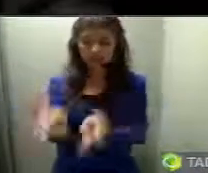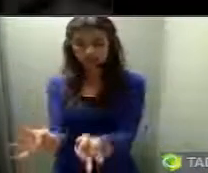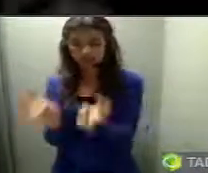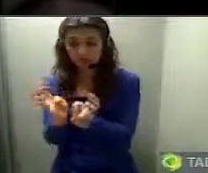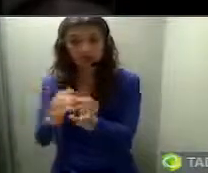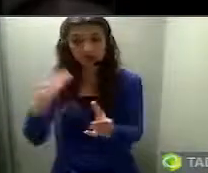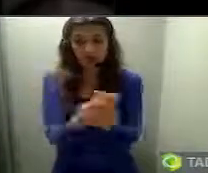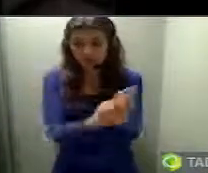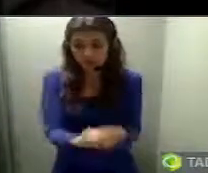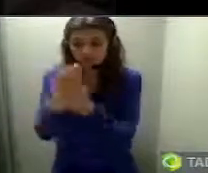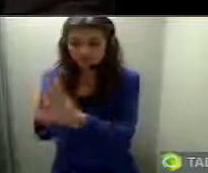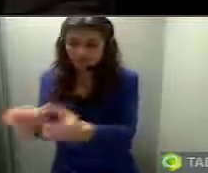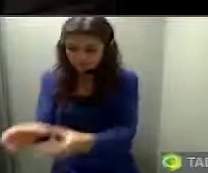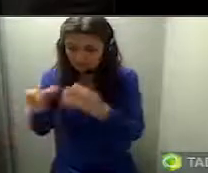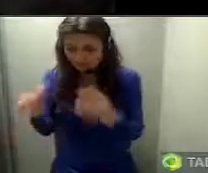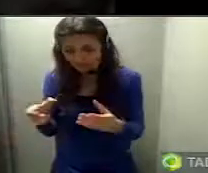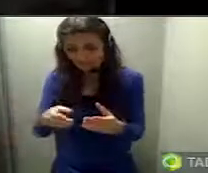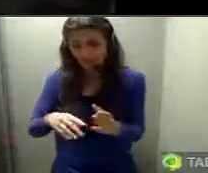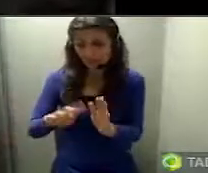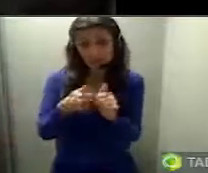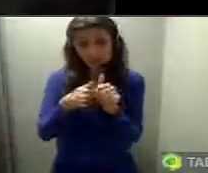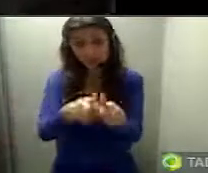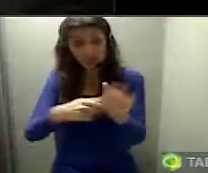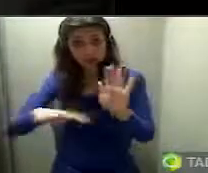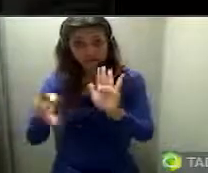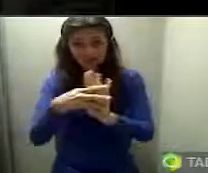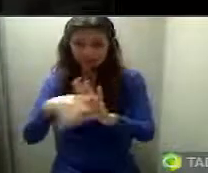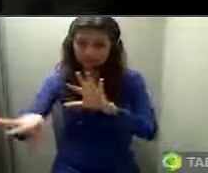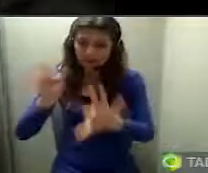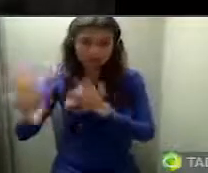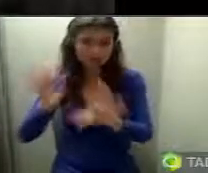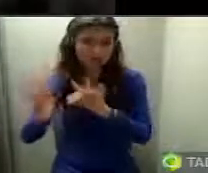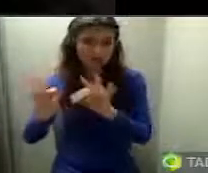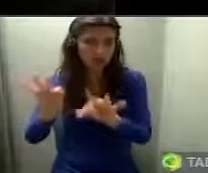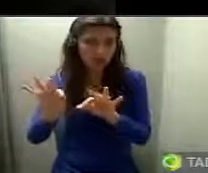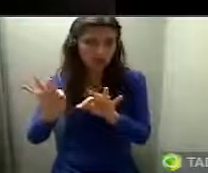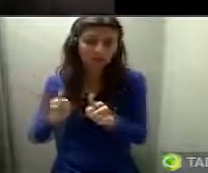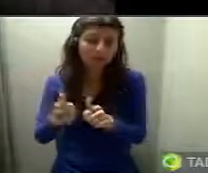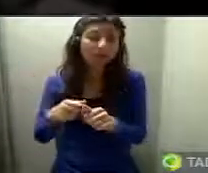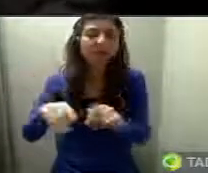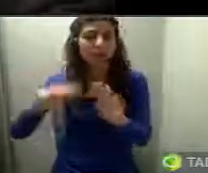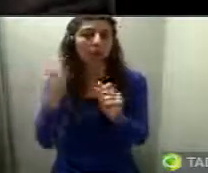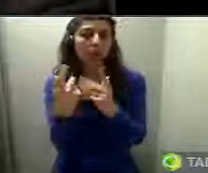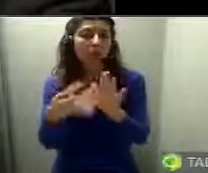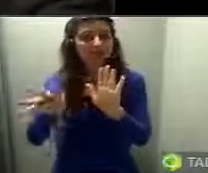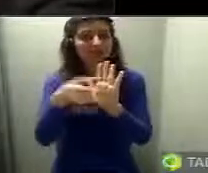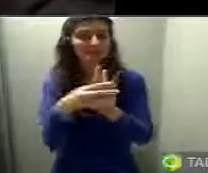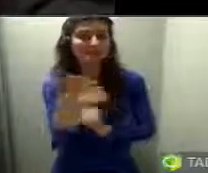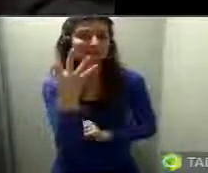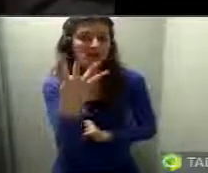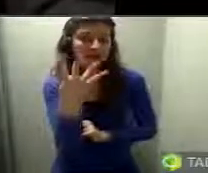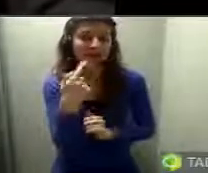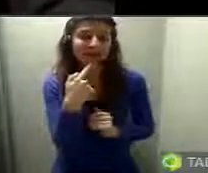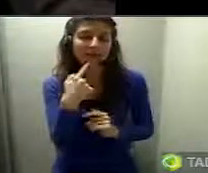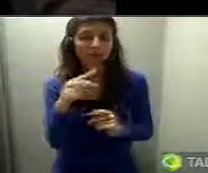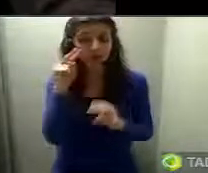dossiers avec des critères de sélection qui étaient au nombre de 4. Il y avait le changement de regard, il y avait la